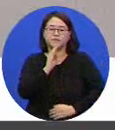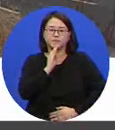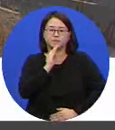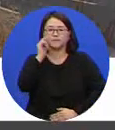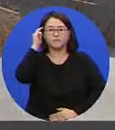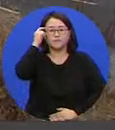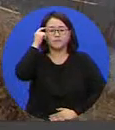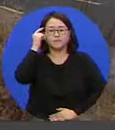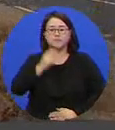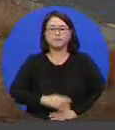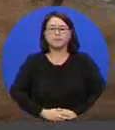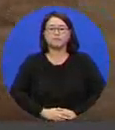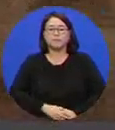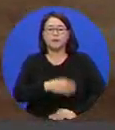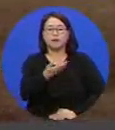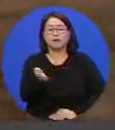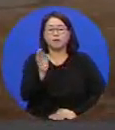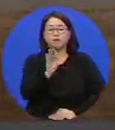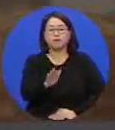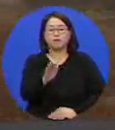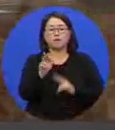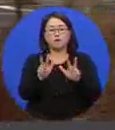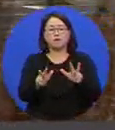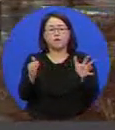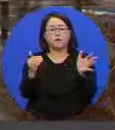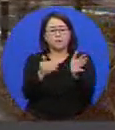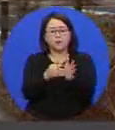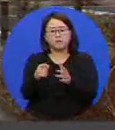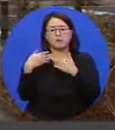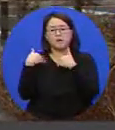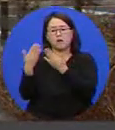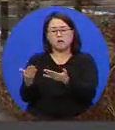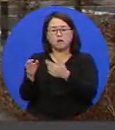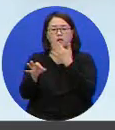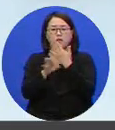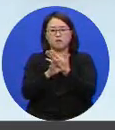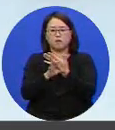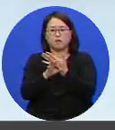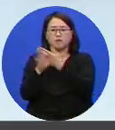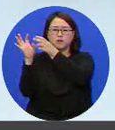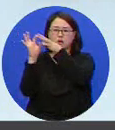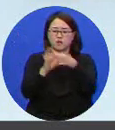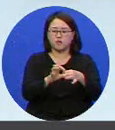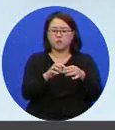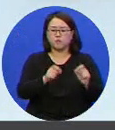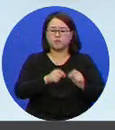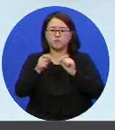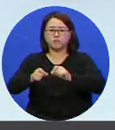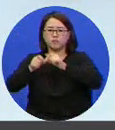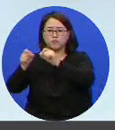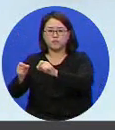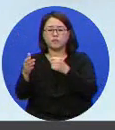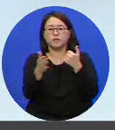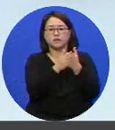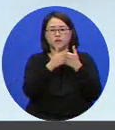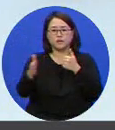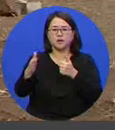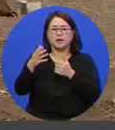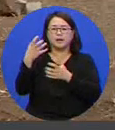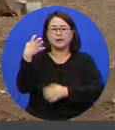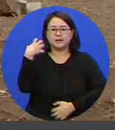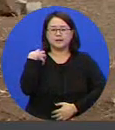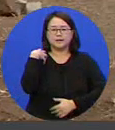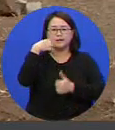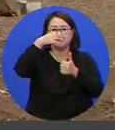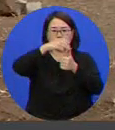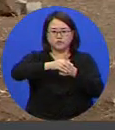않나. 하지만 이대로 방치하면 매번 학교 신설이 늦어지기 때문에 건설업체에게 학교 신설을 의무화하자는